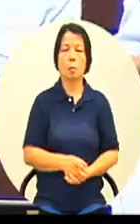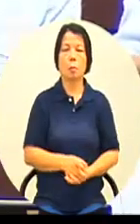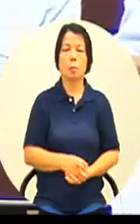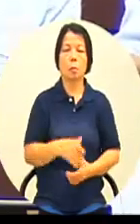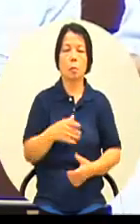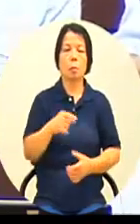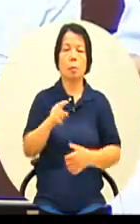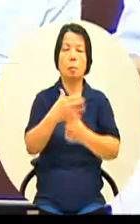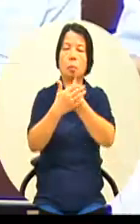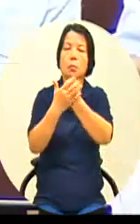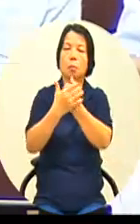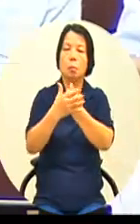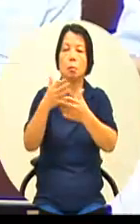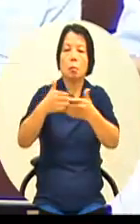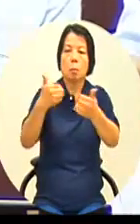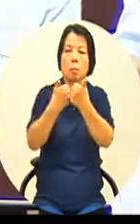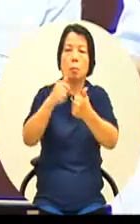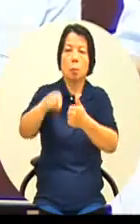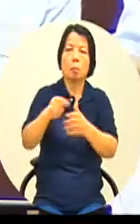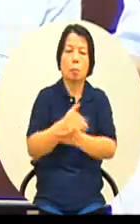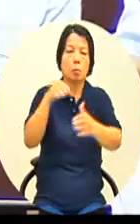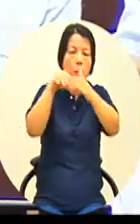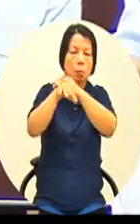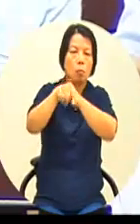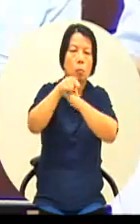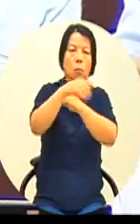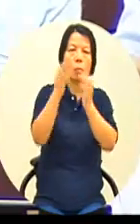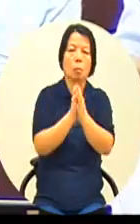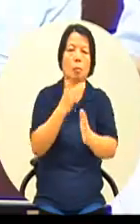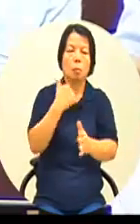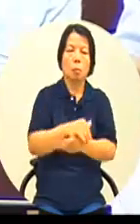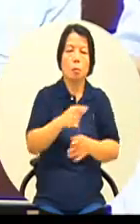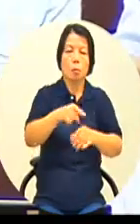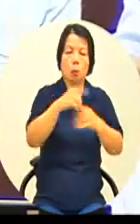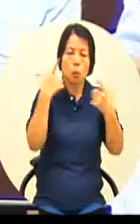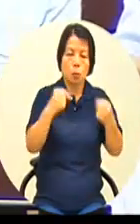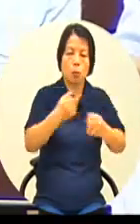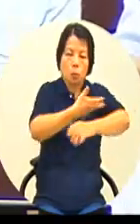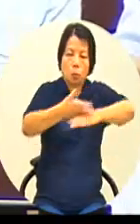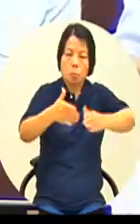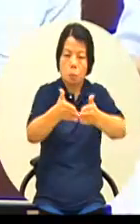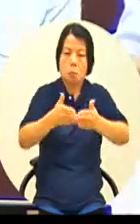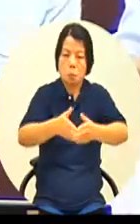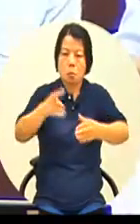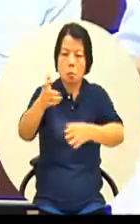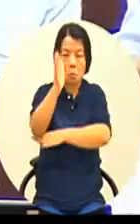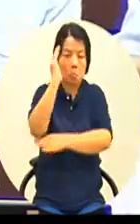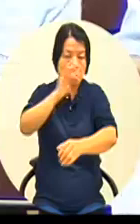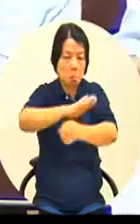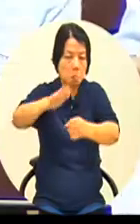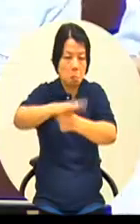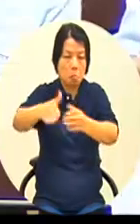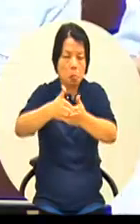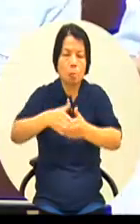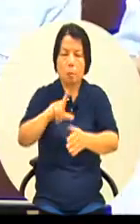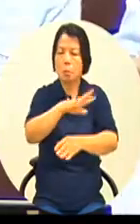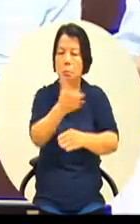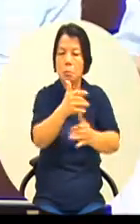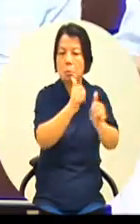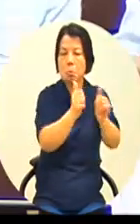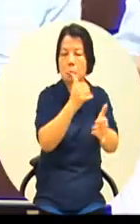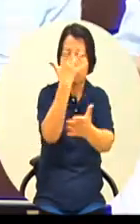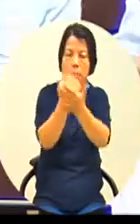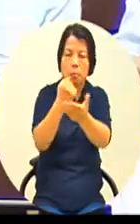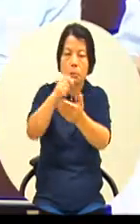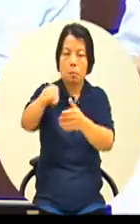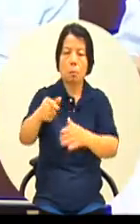存协会，把这个10座仓库群，本来运河要给填平啦哈，把边啊这个仓库给保留下来，然后应该